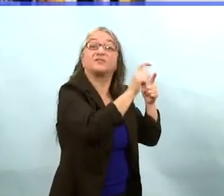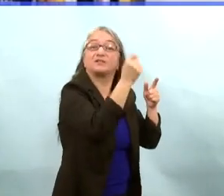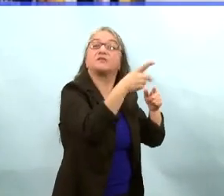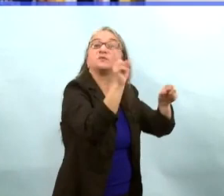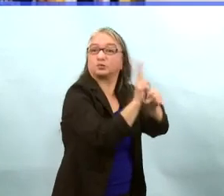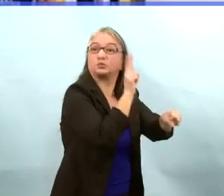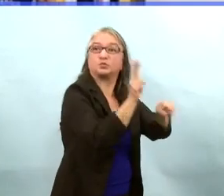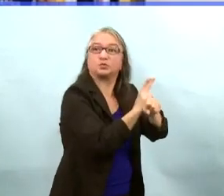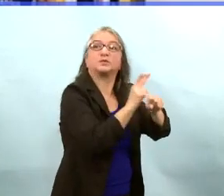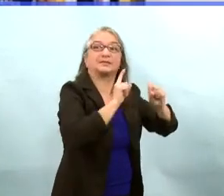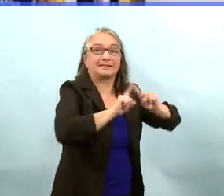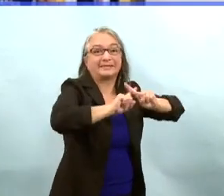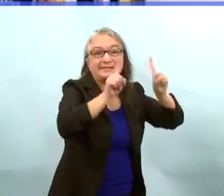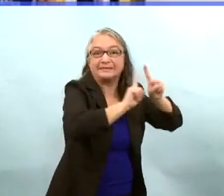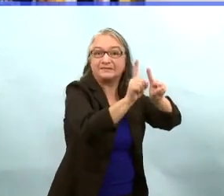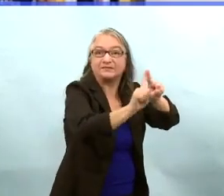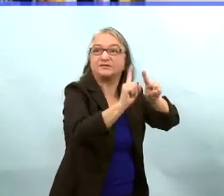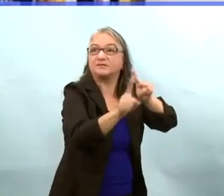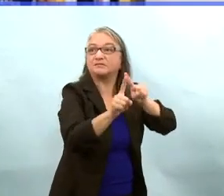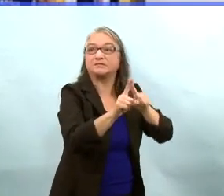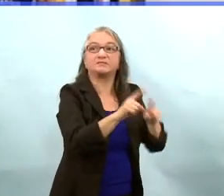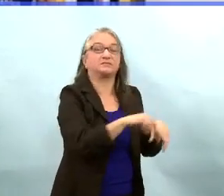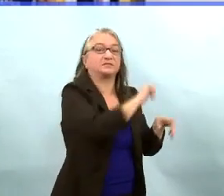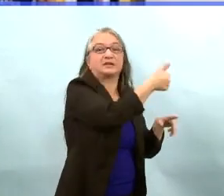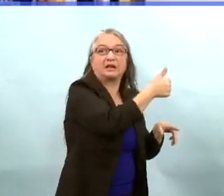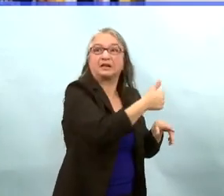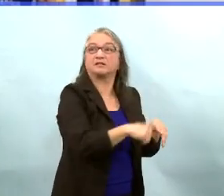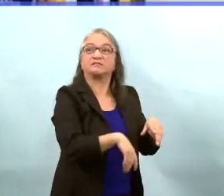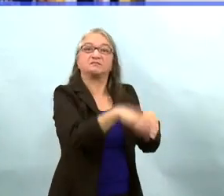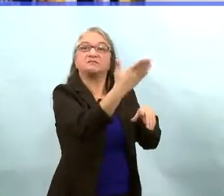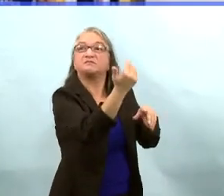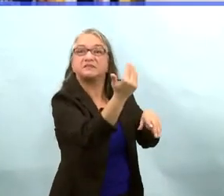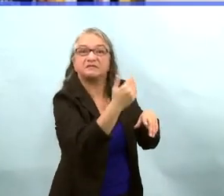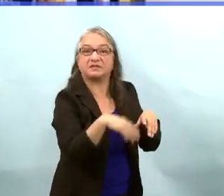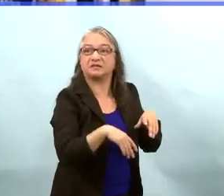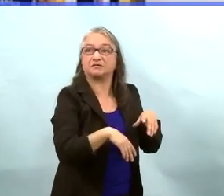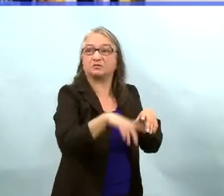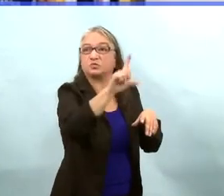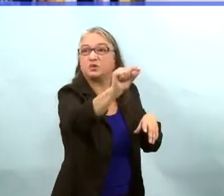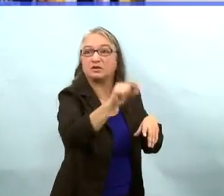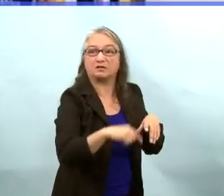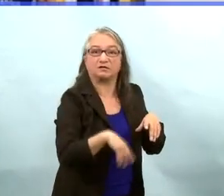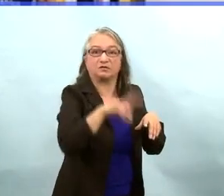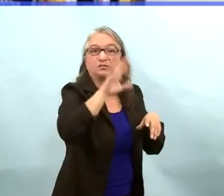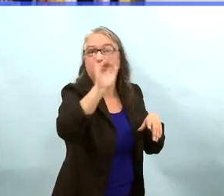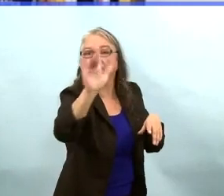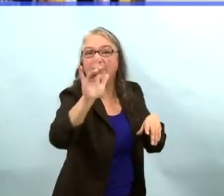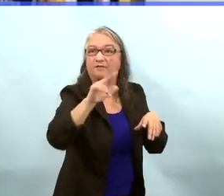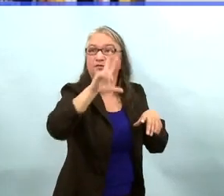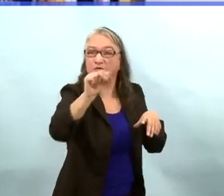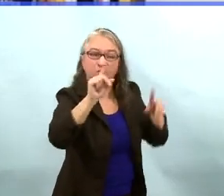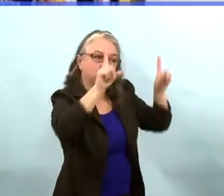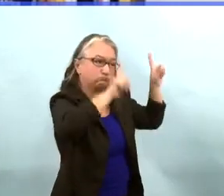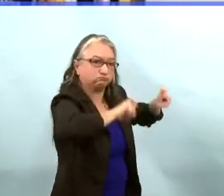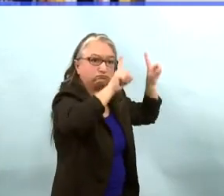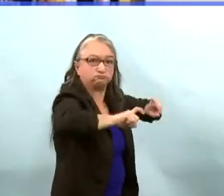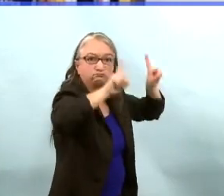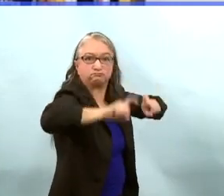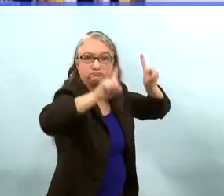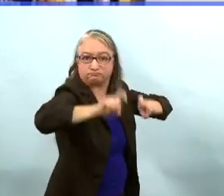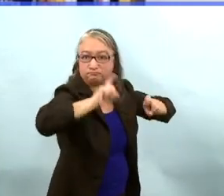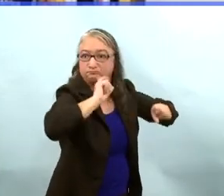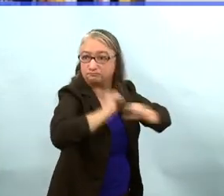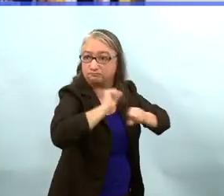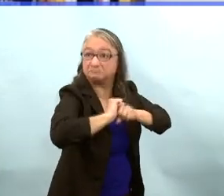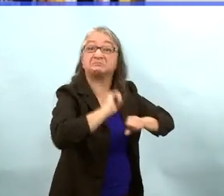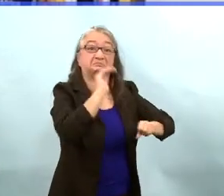cliniques sortent des essais qui ont été faits avec la dose de 10 microgrammes. Ça donne une très bonne réaction immunitaire avec très peu d'effets secondaires.